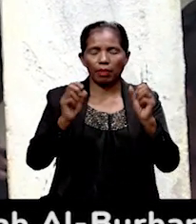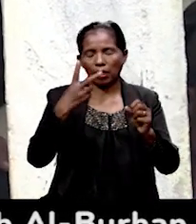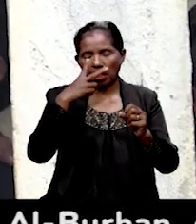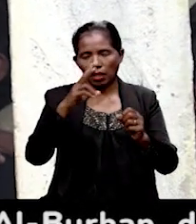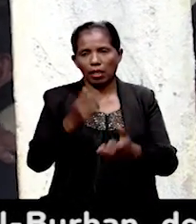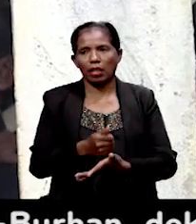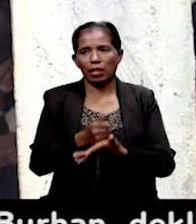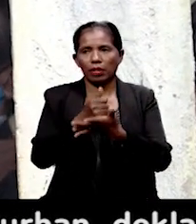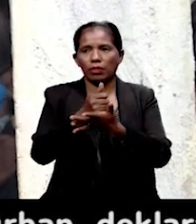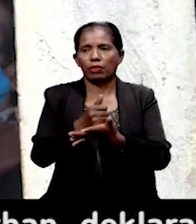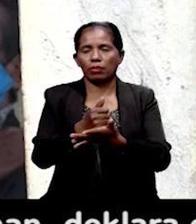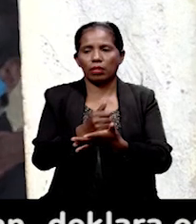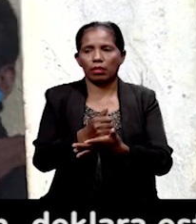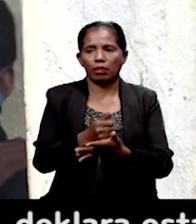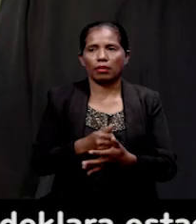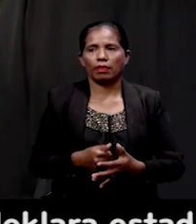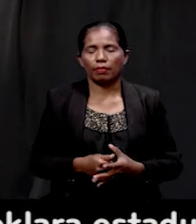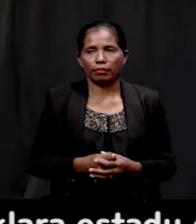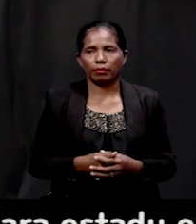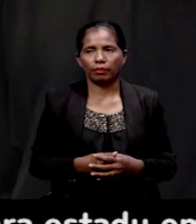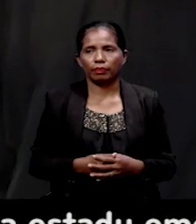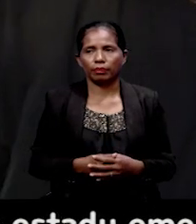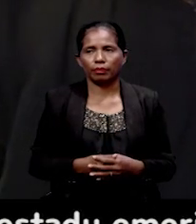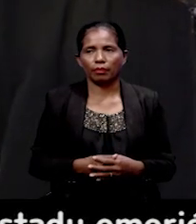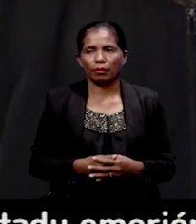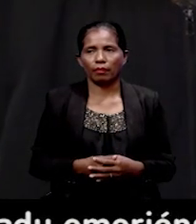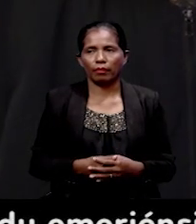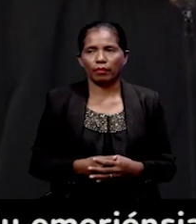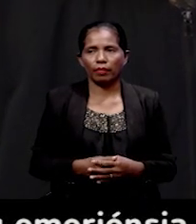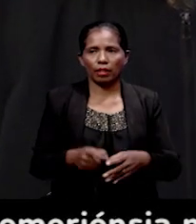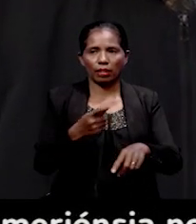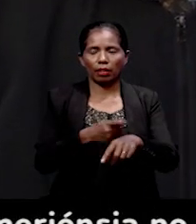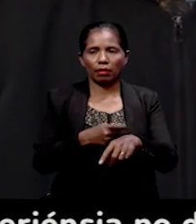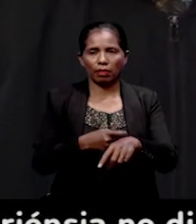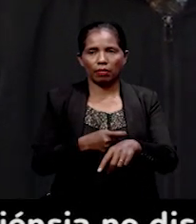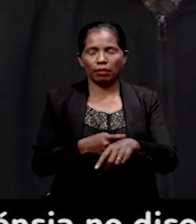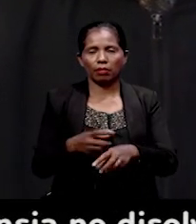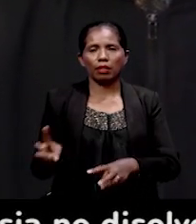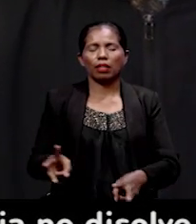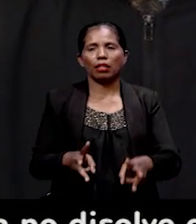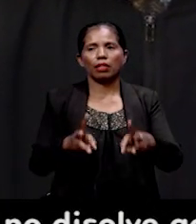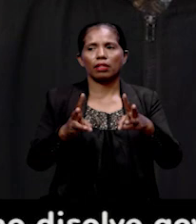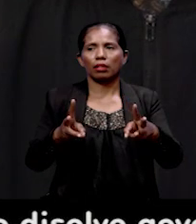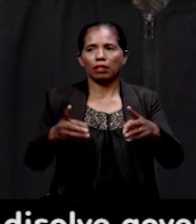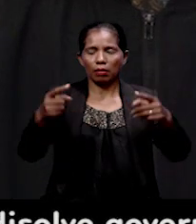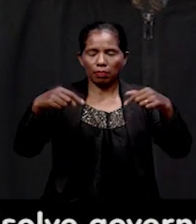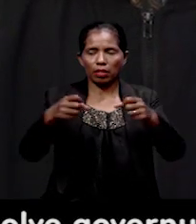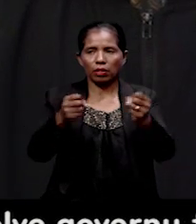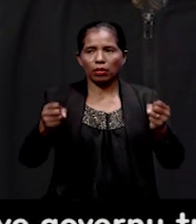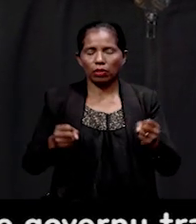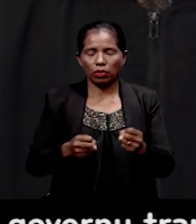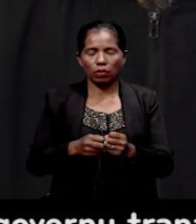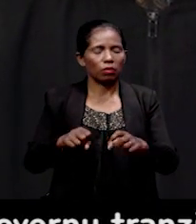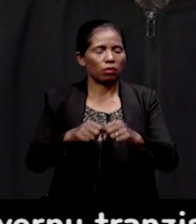ne pasan ru ne ve mata ora sel hato da durante ne strada mai suku kundi saung la